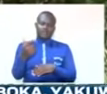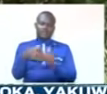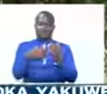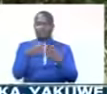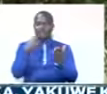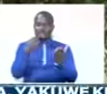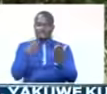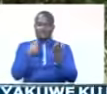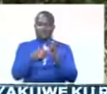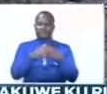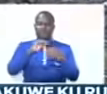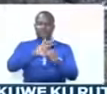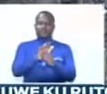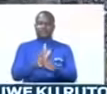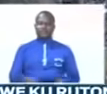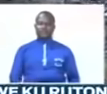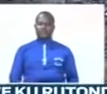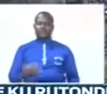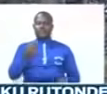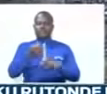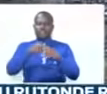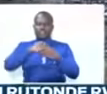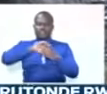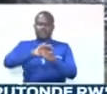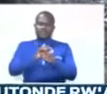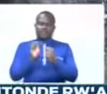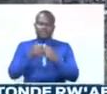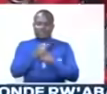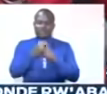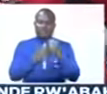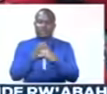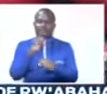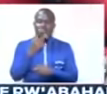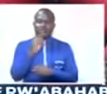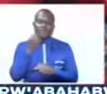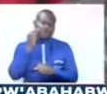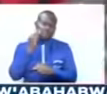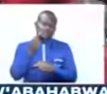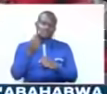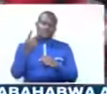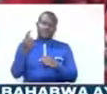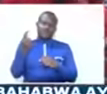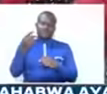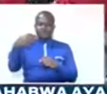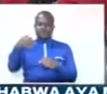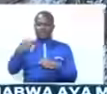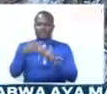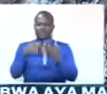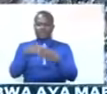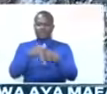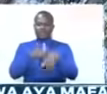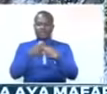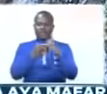bwari bwugarijwe n'ikibazo cya COVID. Amafaranga yavuye mu bukerarugendo mu mwaka wa 2020 yari $121,000,000 z'amadolari mu gihe umwaka